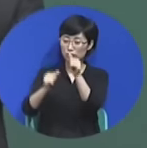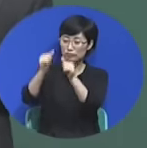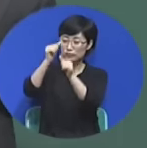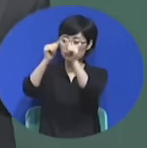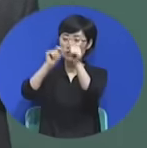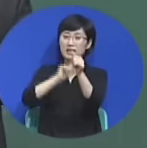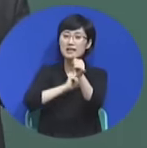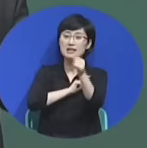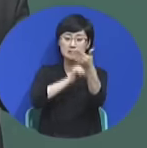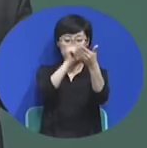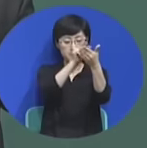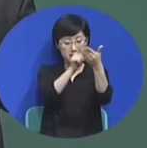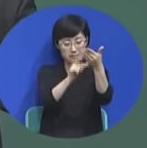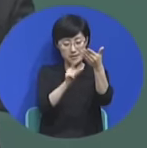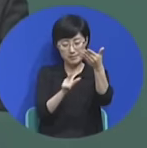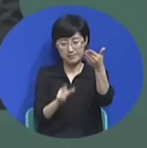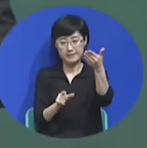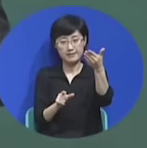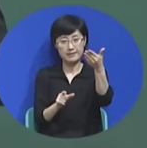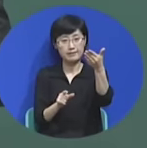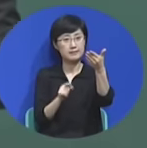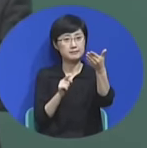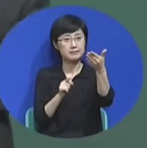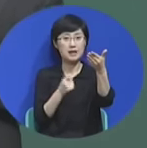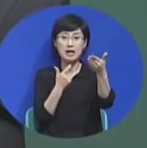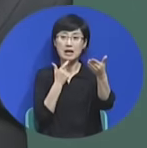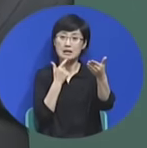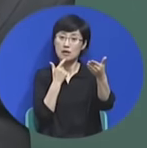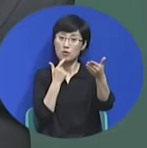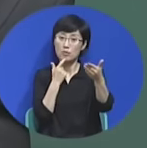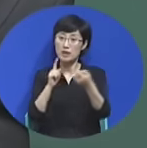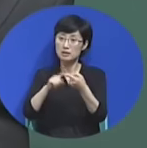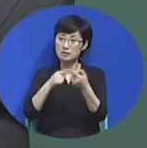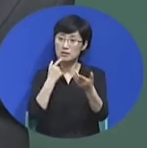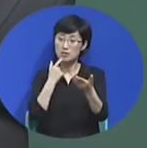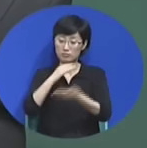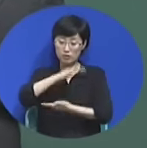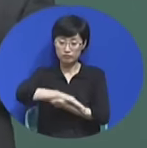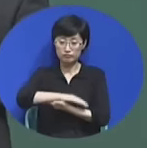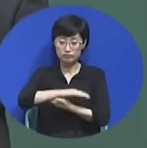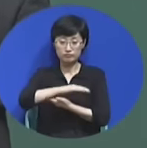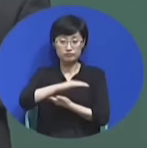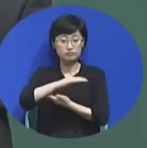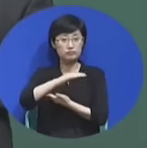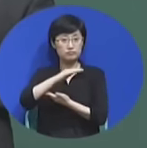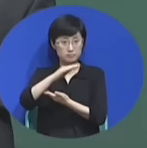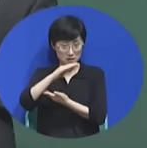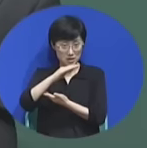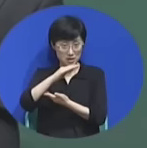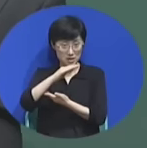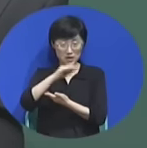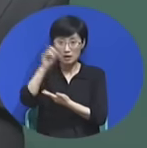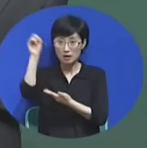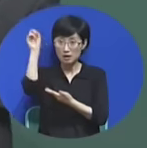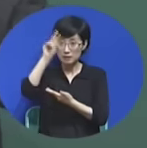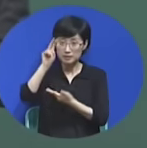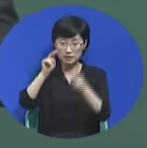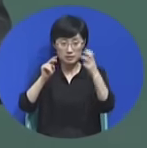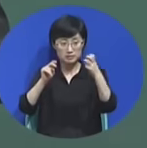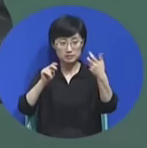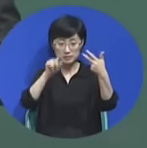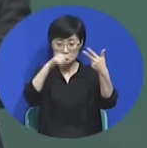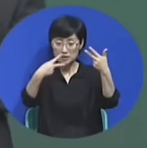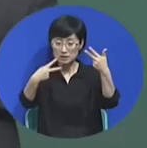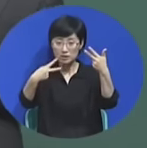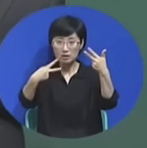说雅各的家谱如下 야곱의 이야기가 막 진행이 됩니다 开始讲雅各的故事 근데 갑자기 2절부터 요셉의 이야기로 싹 바꿔